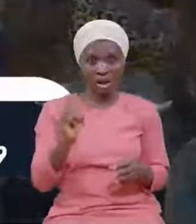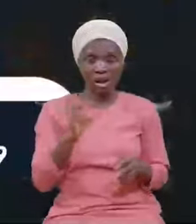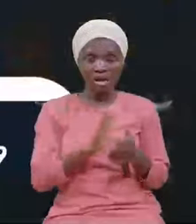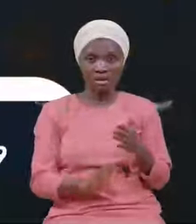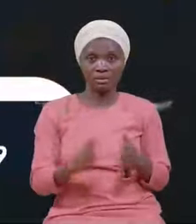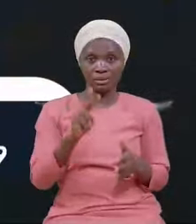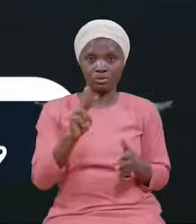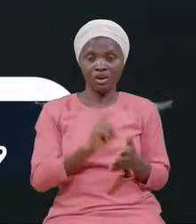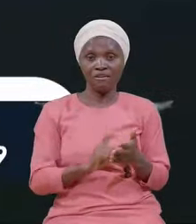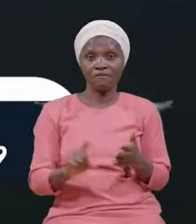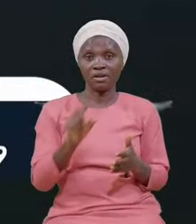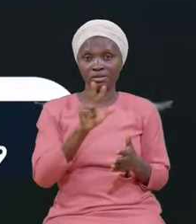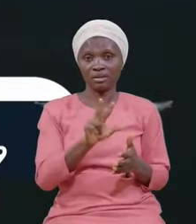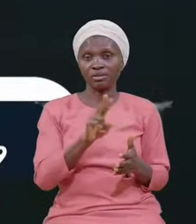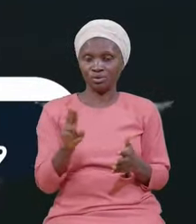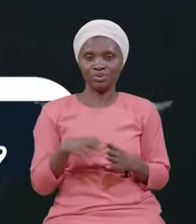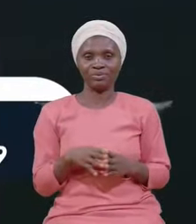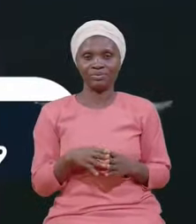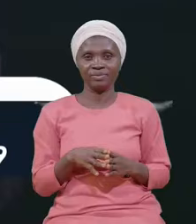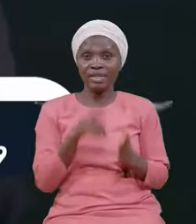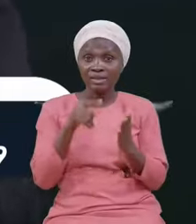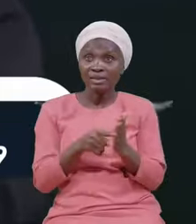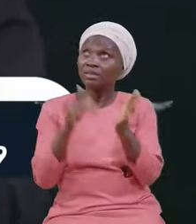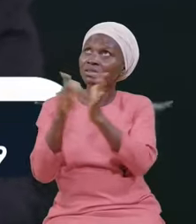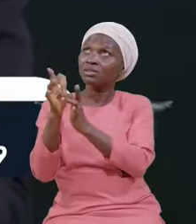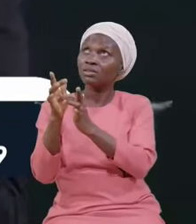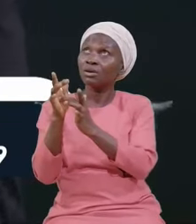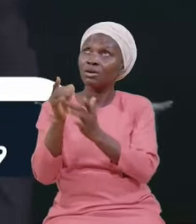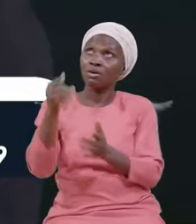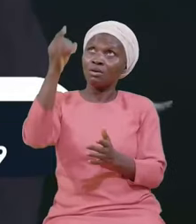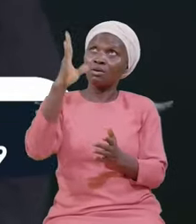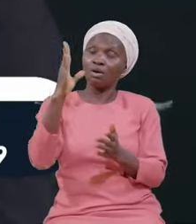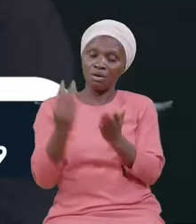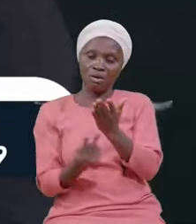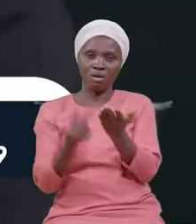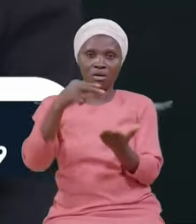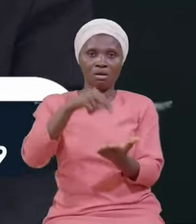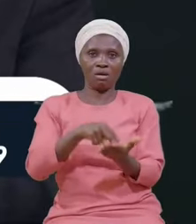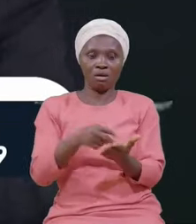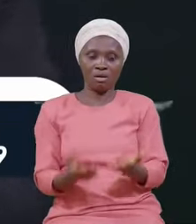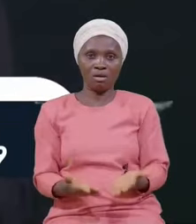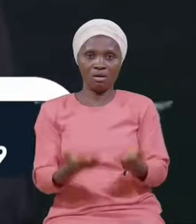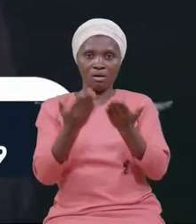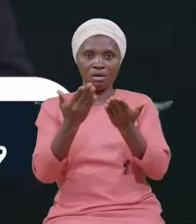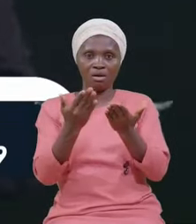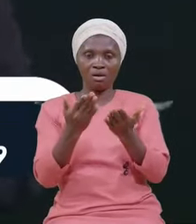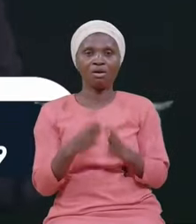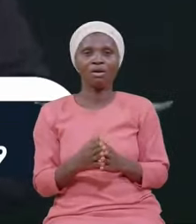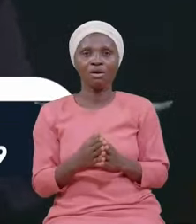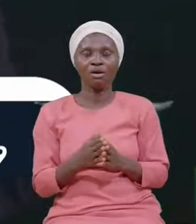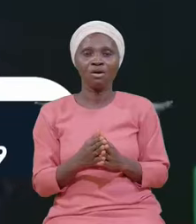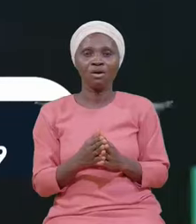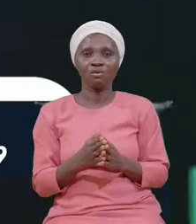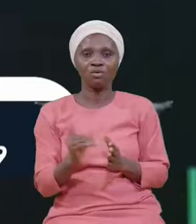2, 32. C'est Jésus. Actes 2, 32. C'est ce Jésus que Dieu a ressuscité. Nous en sommes